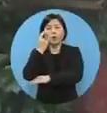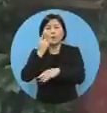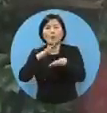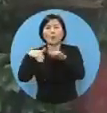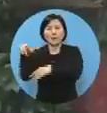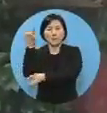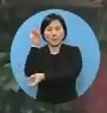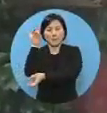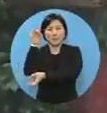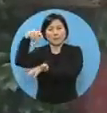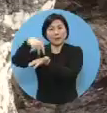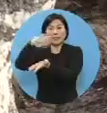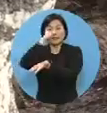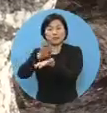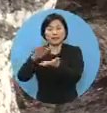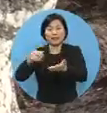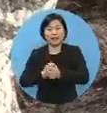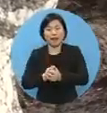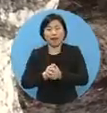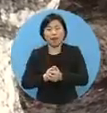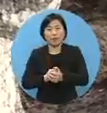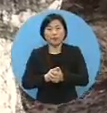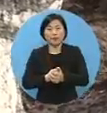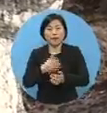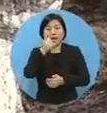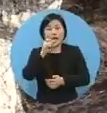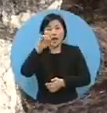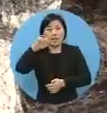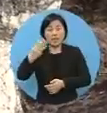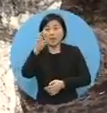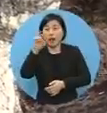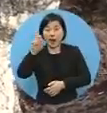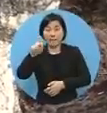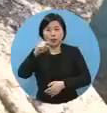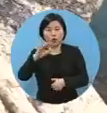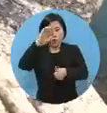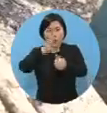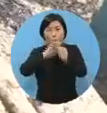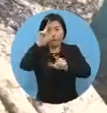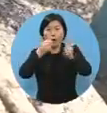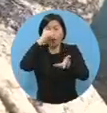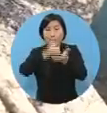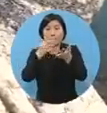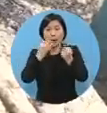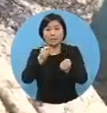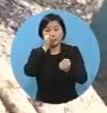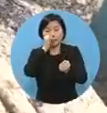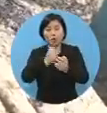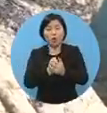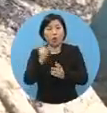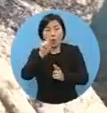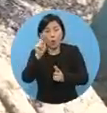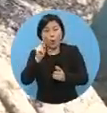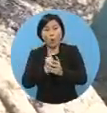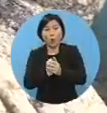보살이 서 있습니다. 향일암에는 거북 모양 석조각이 많습니다. 향일암의 지형이 거북이가